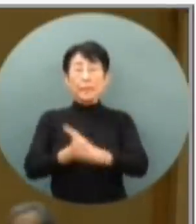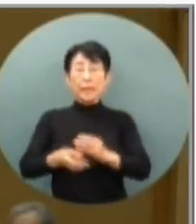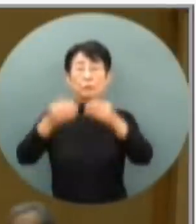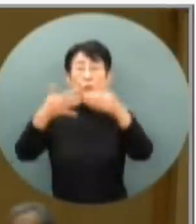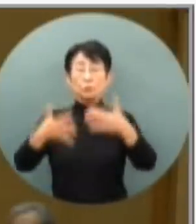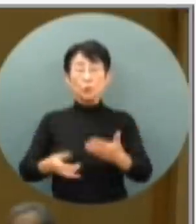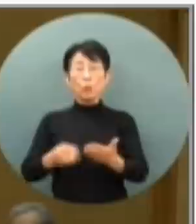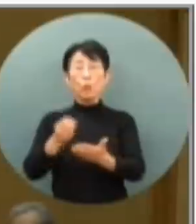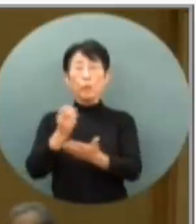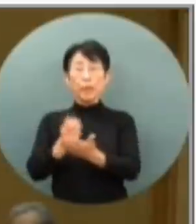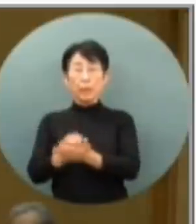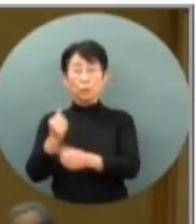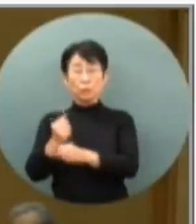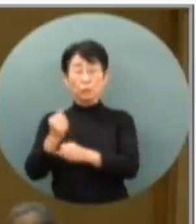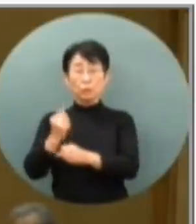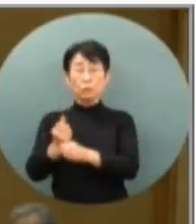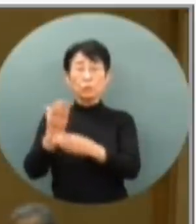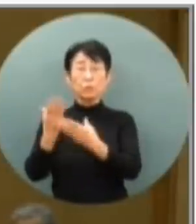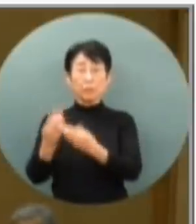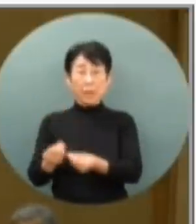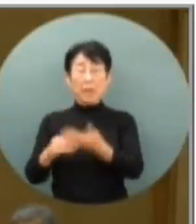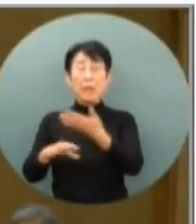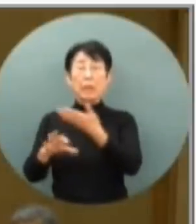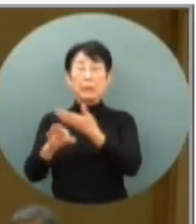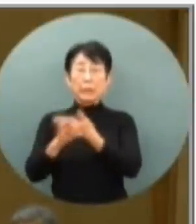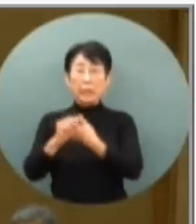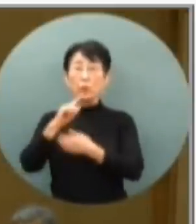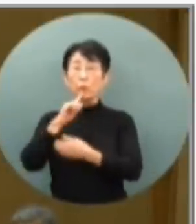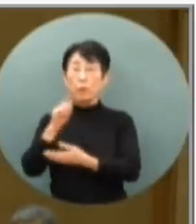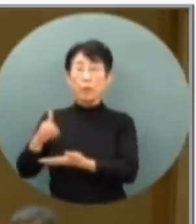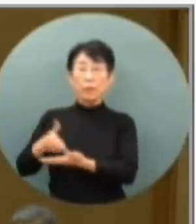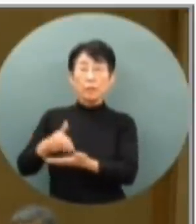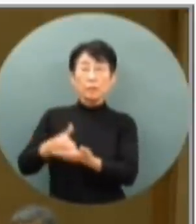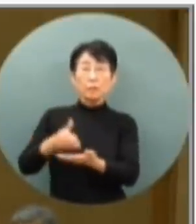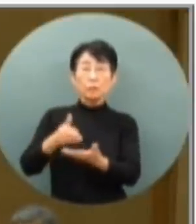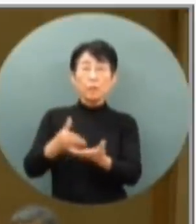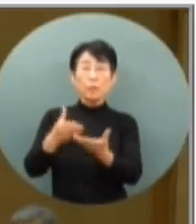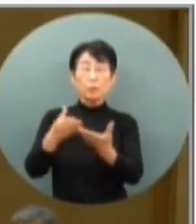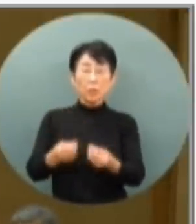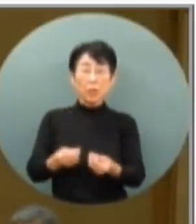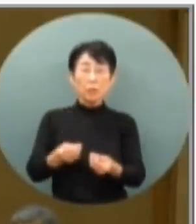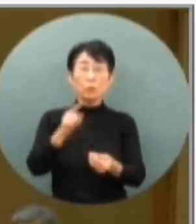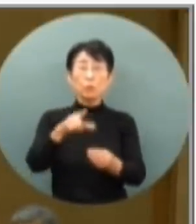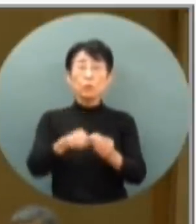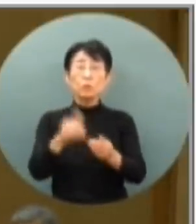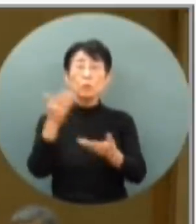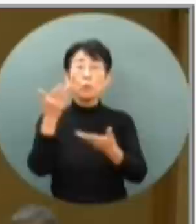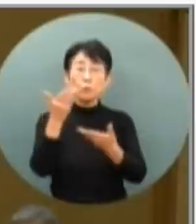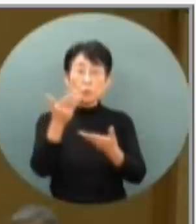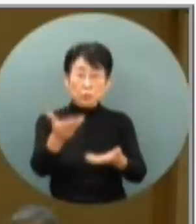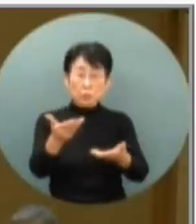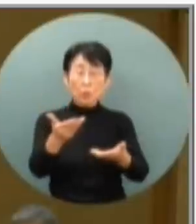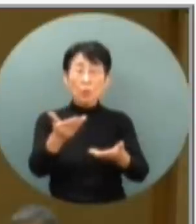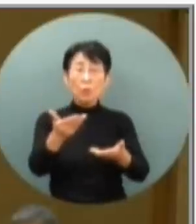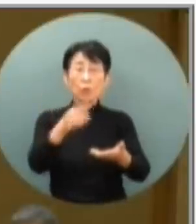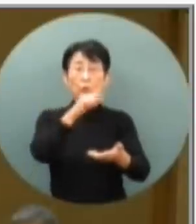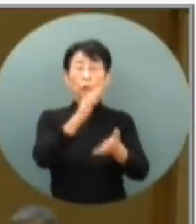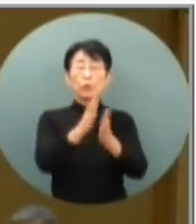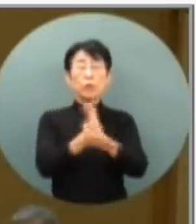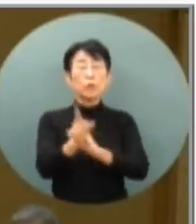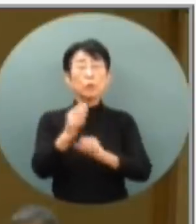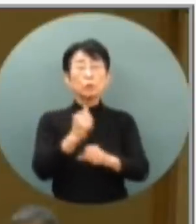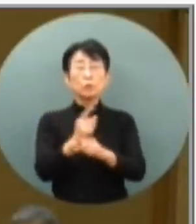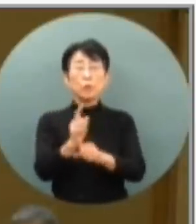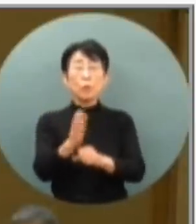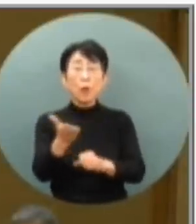介しながら、鳥取県でもというふうに質問いたしました。でその時に、知事は、ま